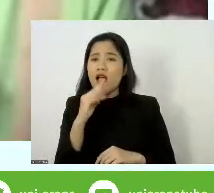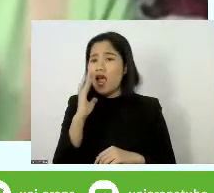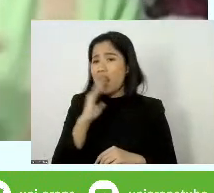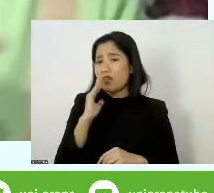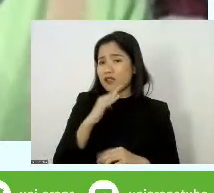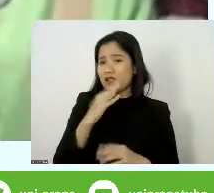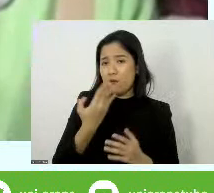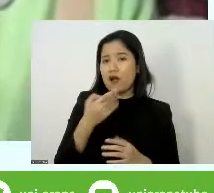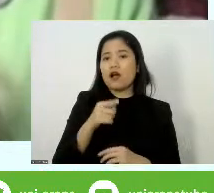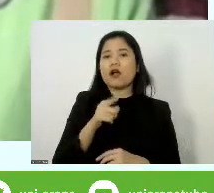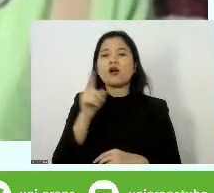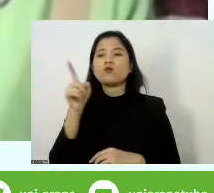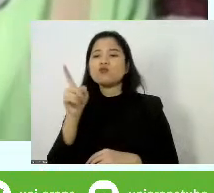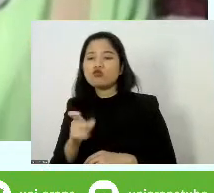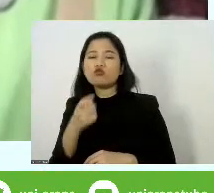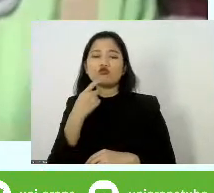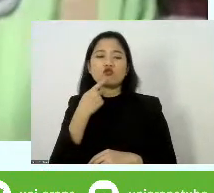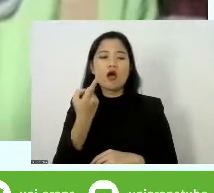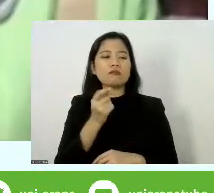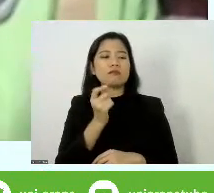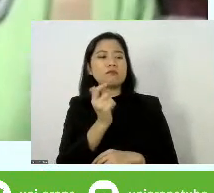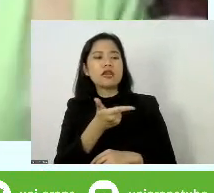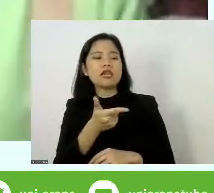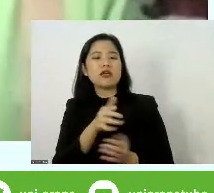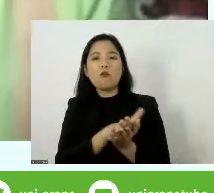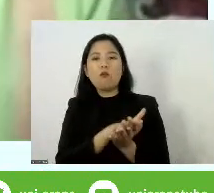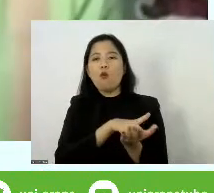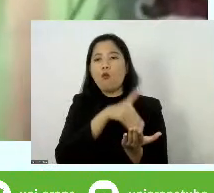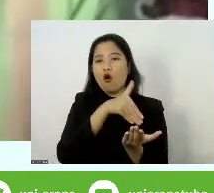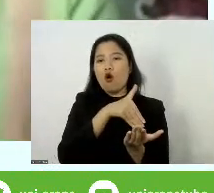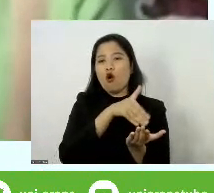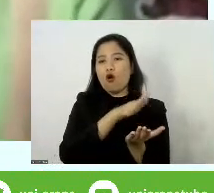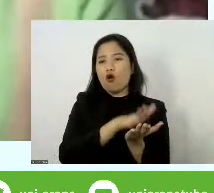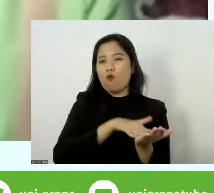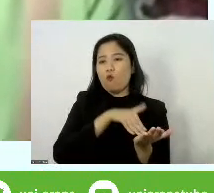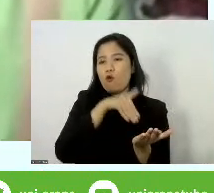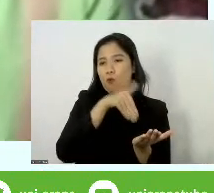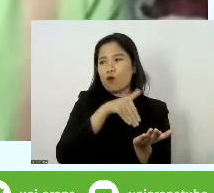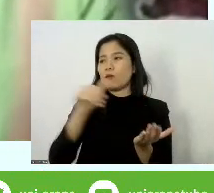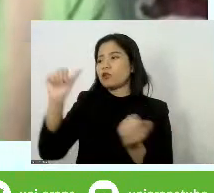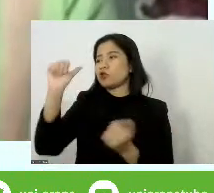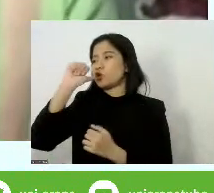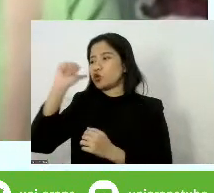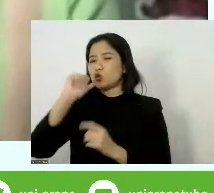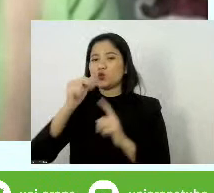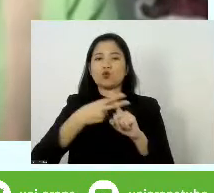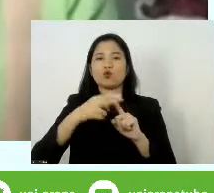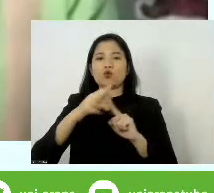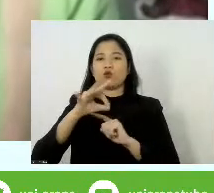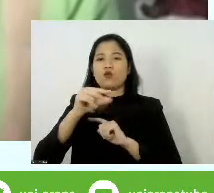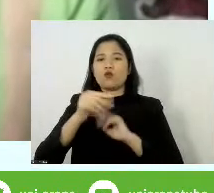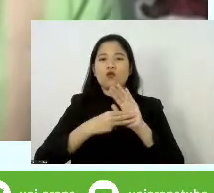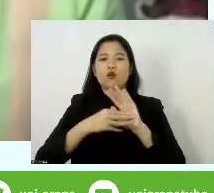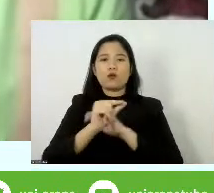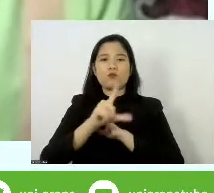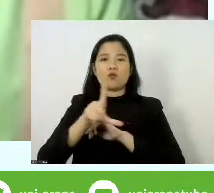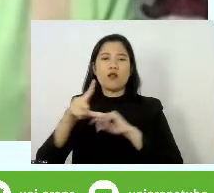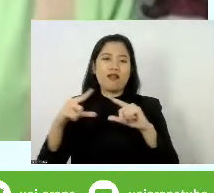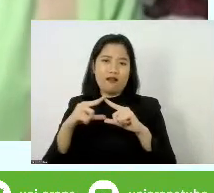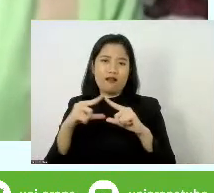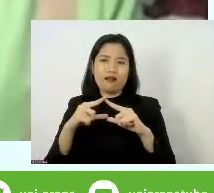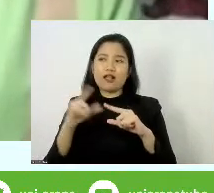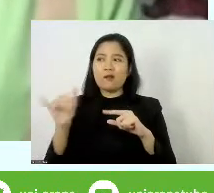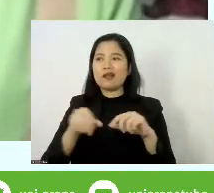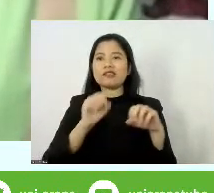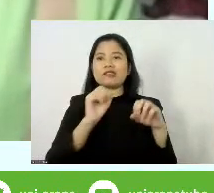besarnya kebutuhan akan popok sekali pakai dan susu formula ya dan juga banyaknya sampah